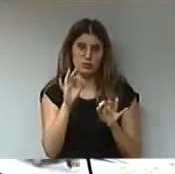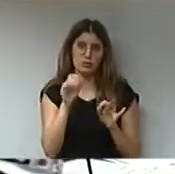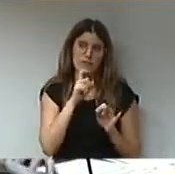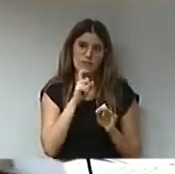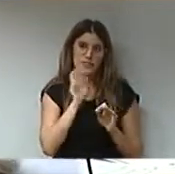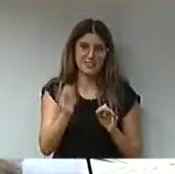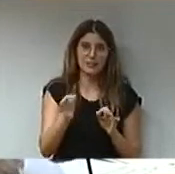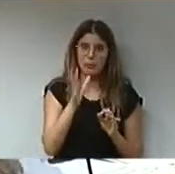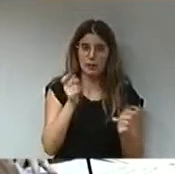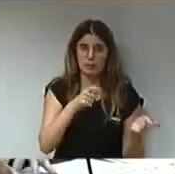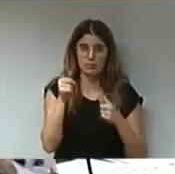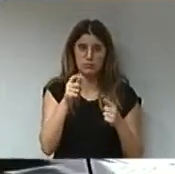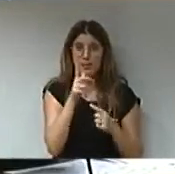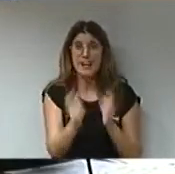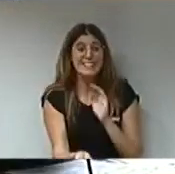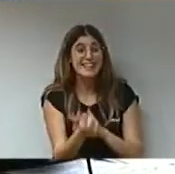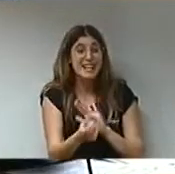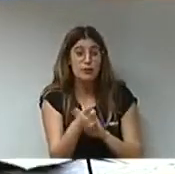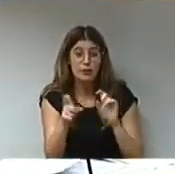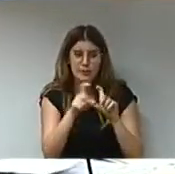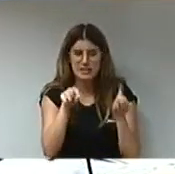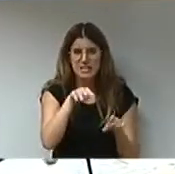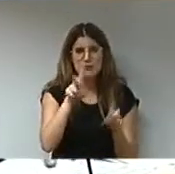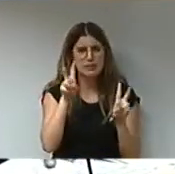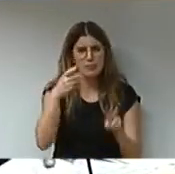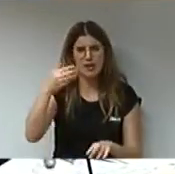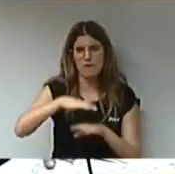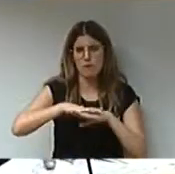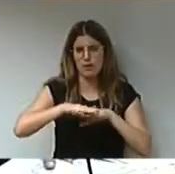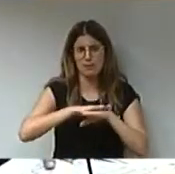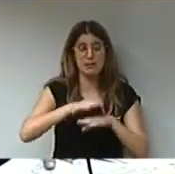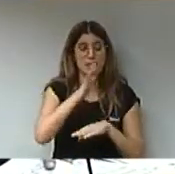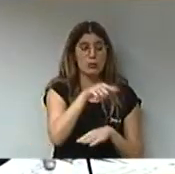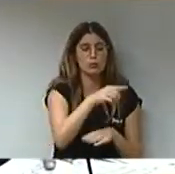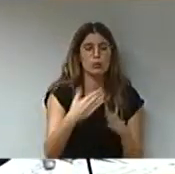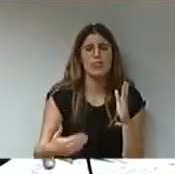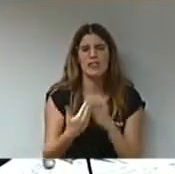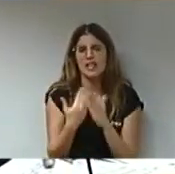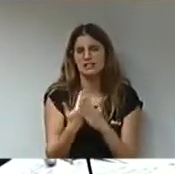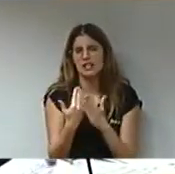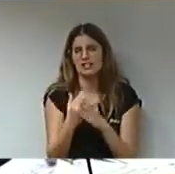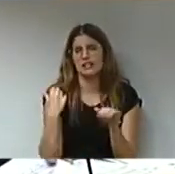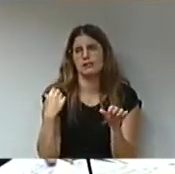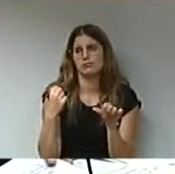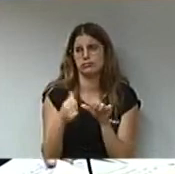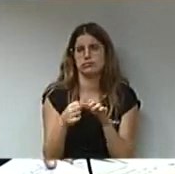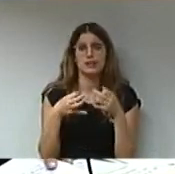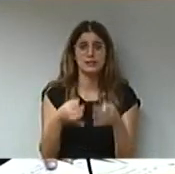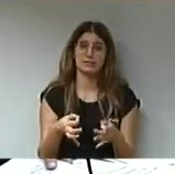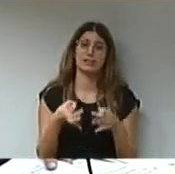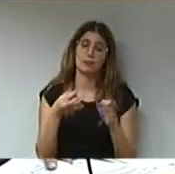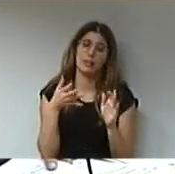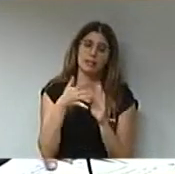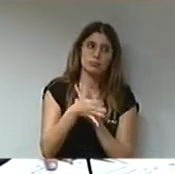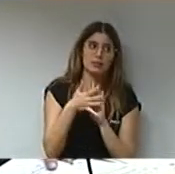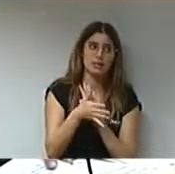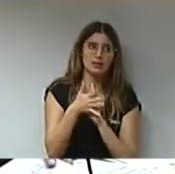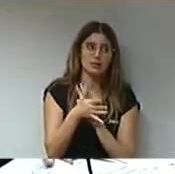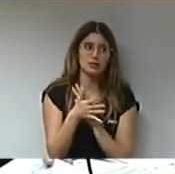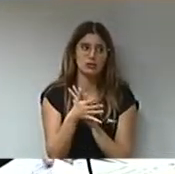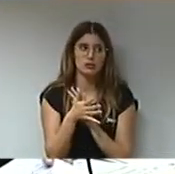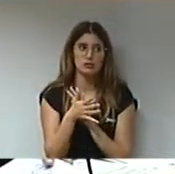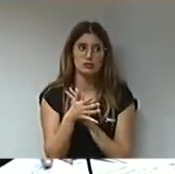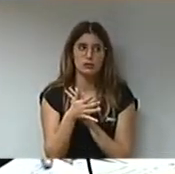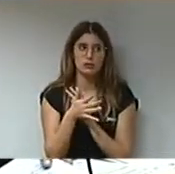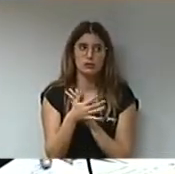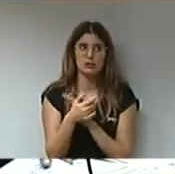creació d'empreses, que aquest és un tema fonamental, perquè vostès han estat dies, dies i dies i permanentment explicant que